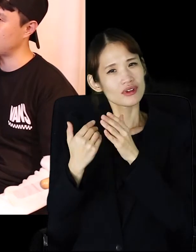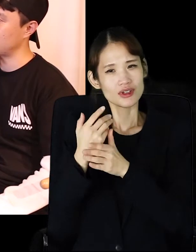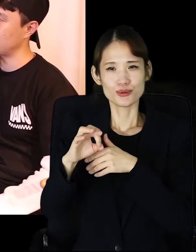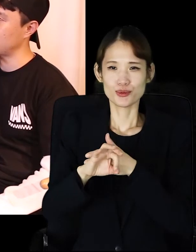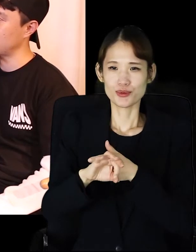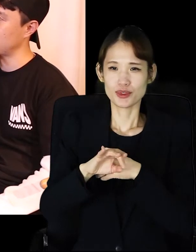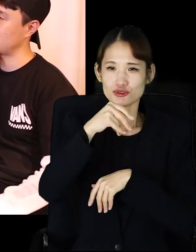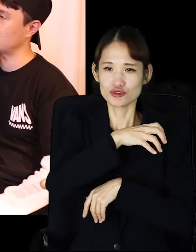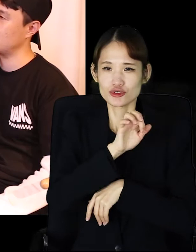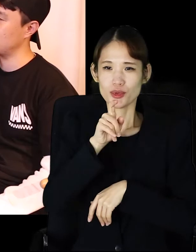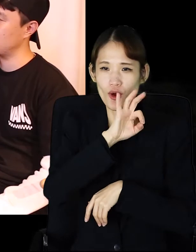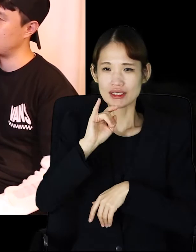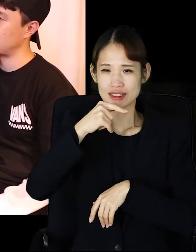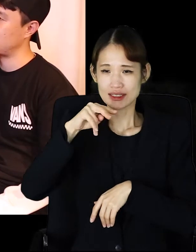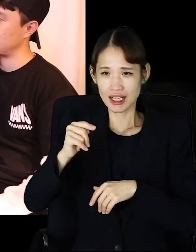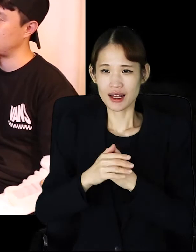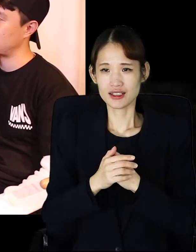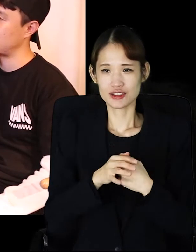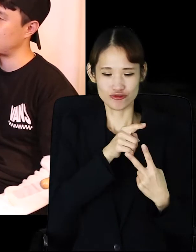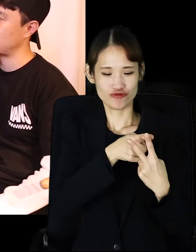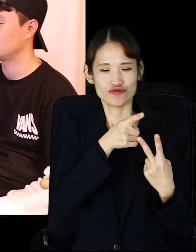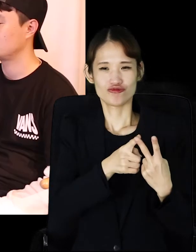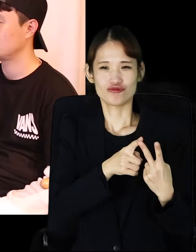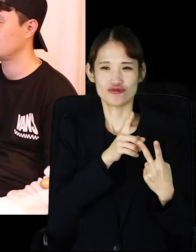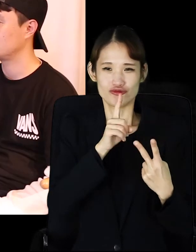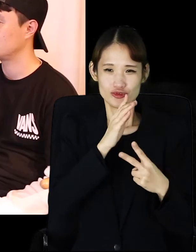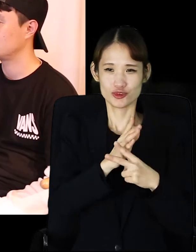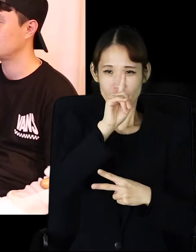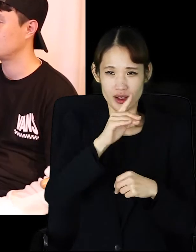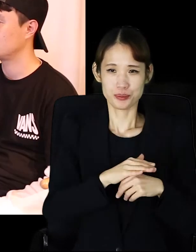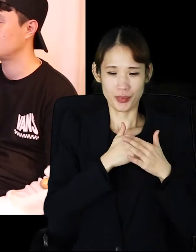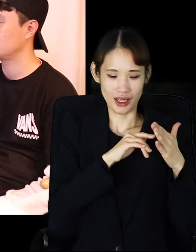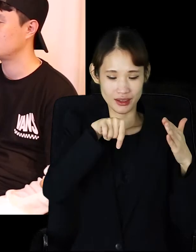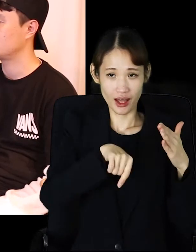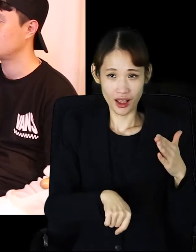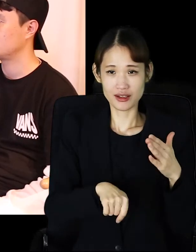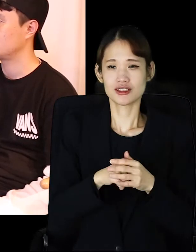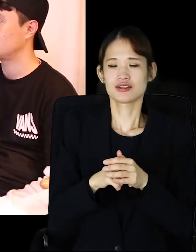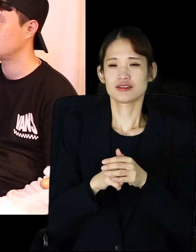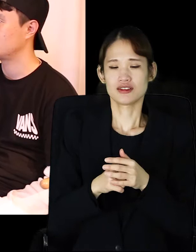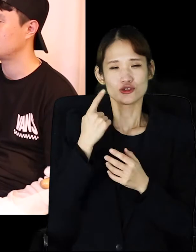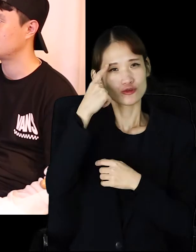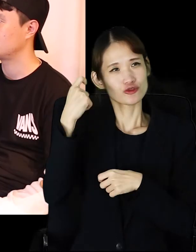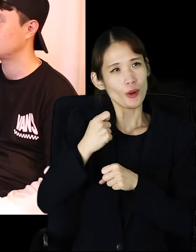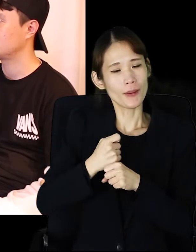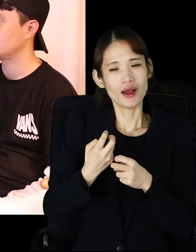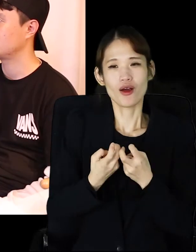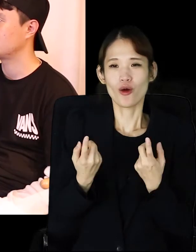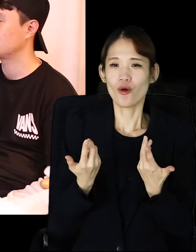슈퍼 인싸 아니면은 완전 슈퍼 아싸. 네. 둘밖에 없었어요. 반 안에서 우리 구루님은 좀 어떤 시간들을 보냈던